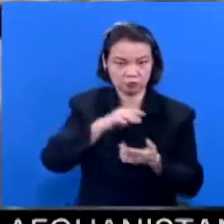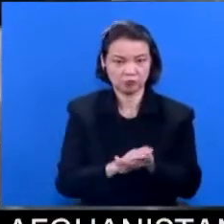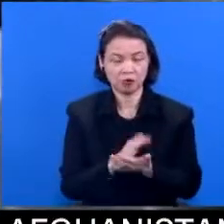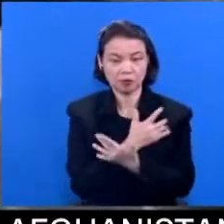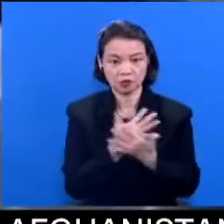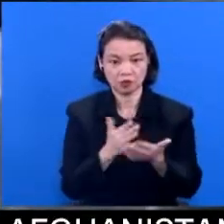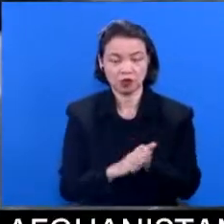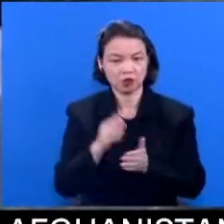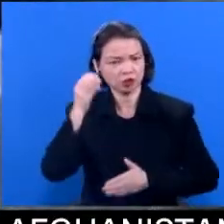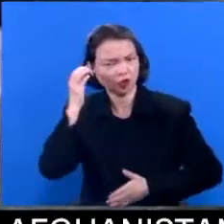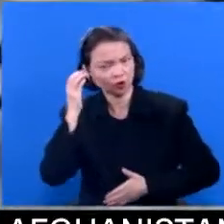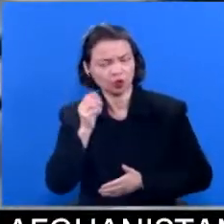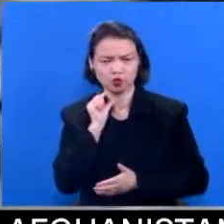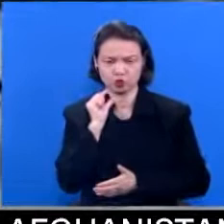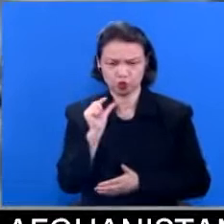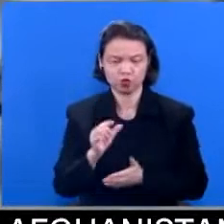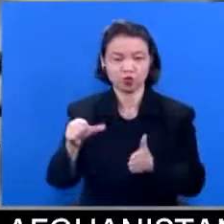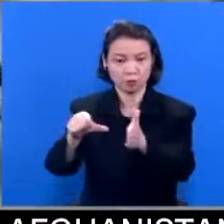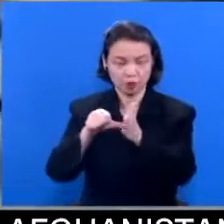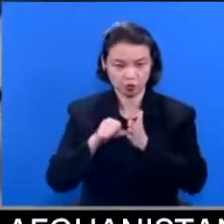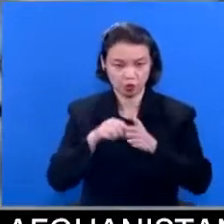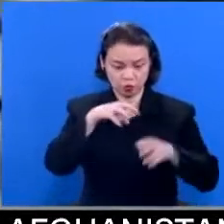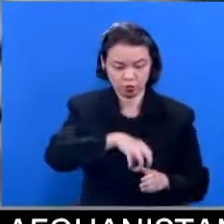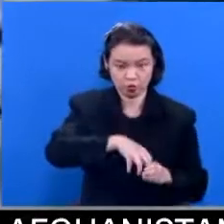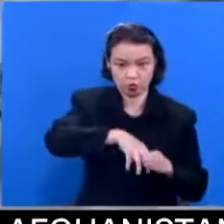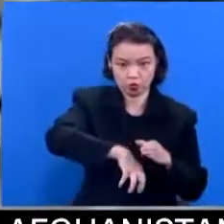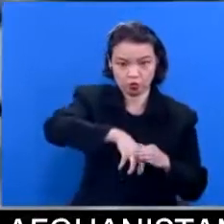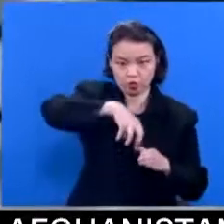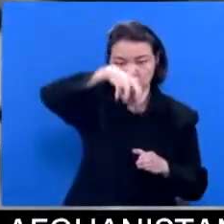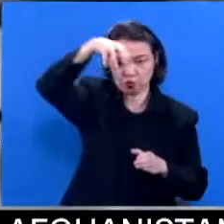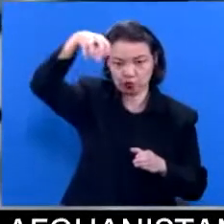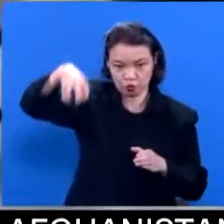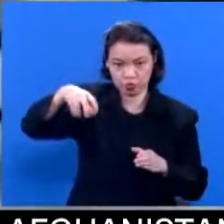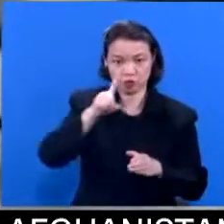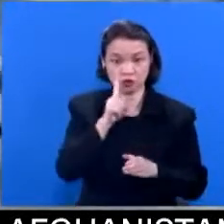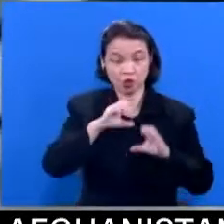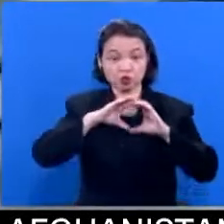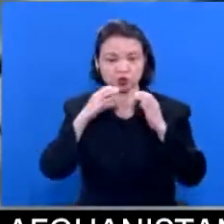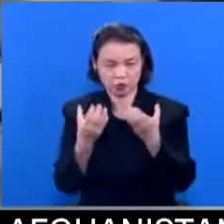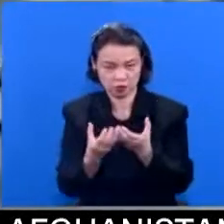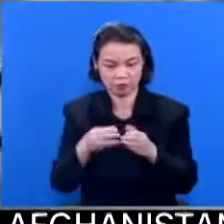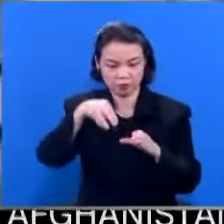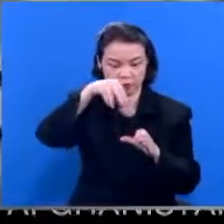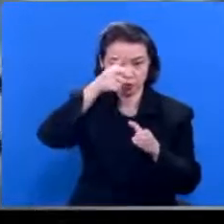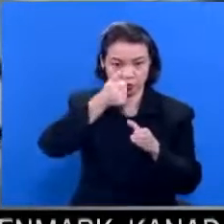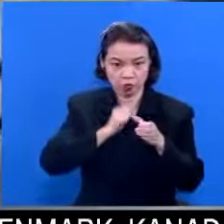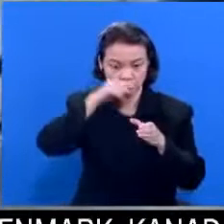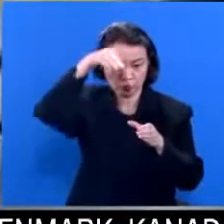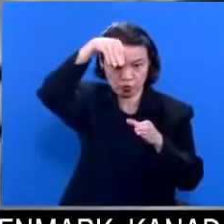kantor Basarnas Yogyakarta untuk meminta bantuan evakuasi. Basarnas menurunkan satu tim yang dilengkapi peralatan